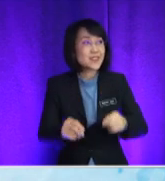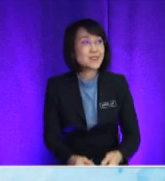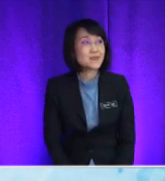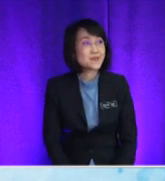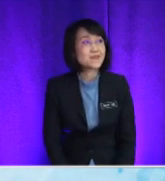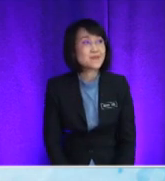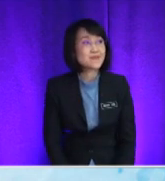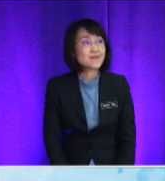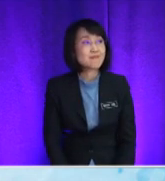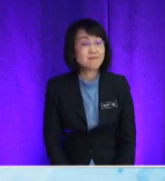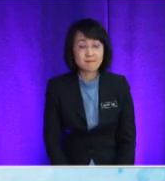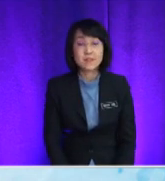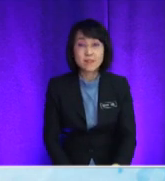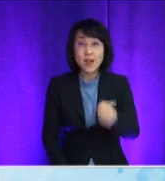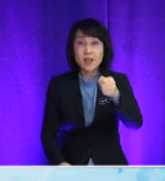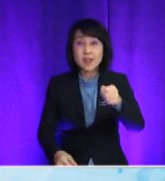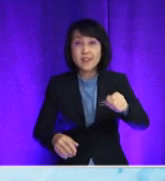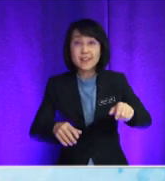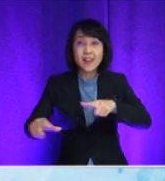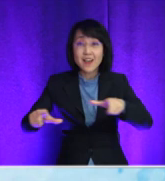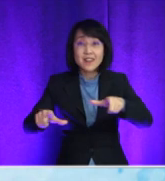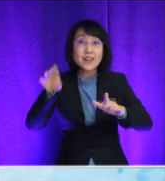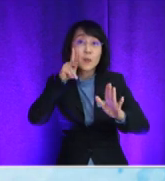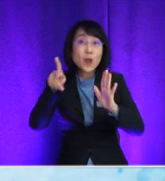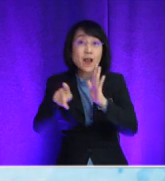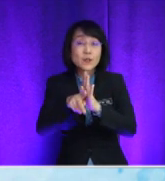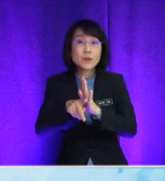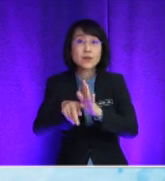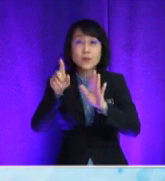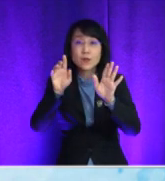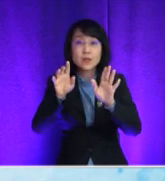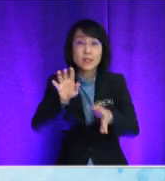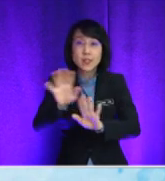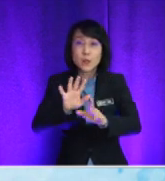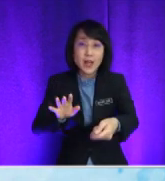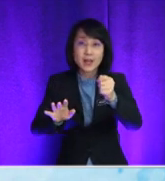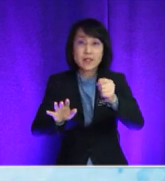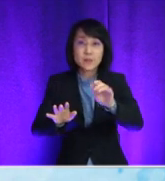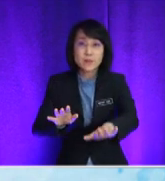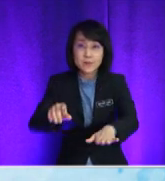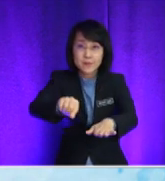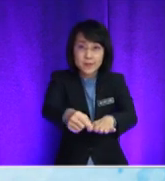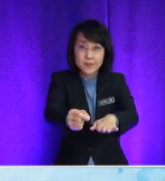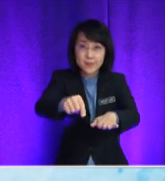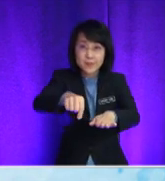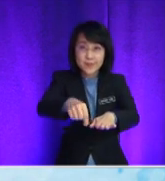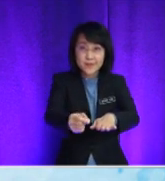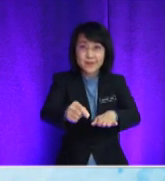nanti di lari kedudukan dan juga pola nih Baiklah oke betul betul